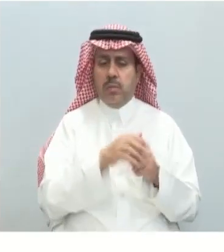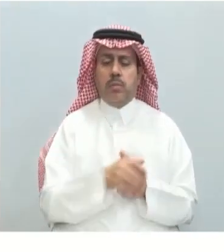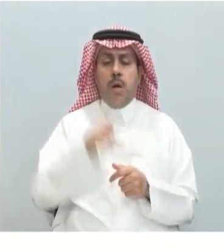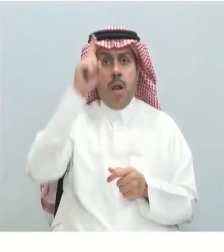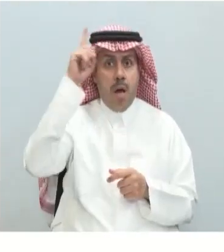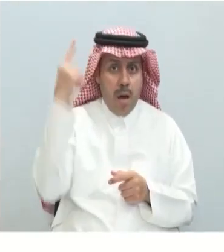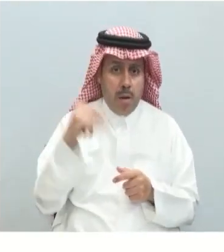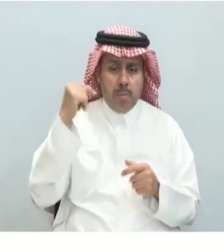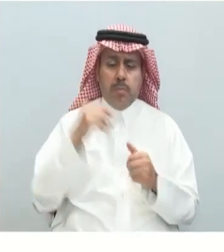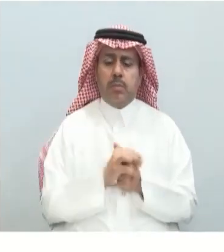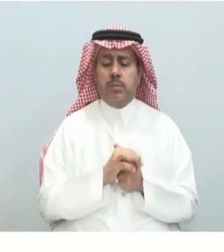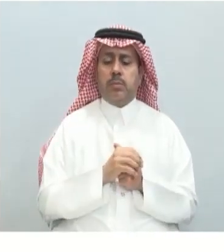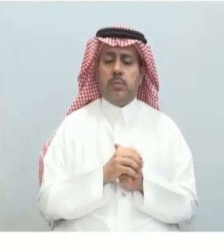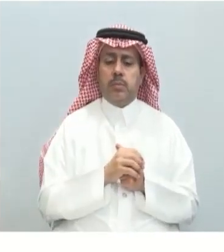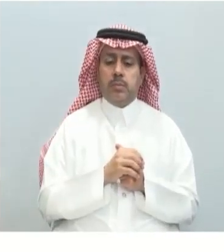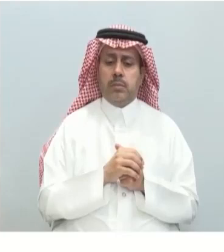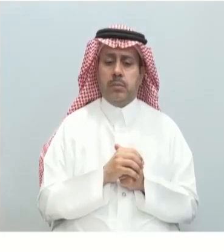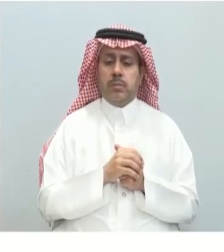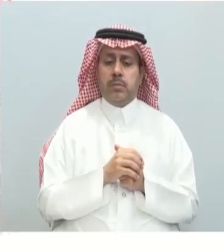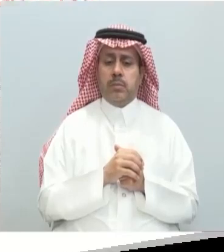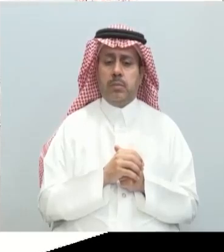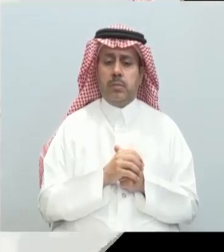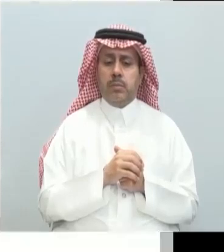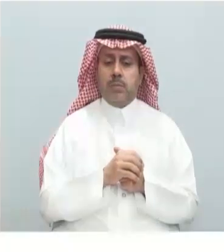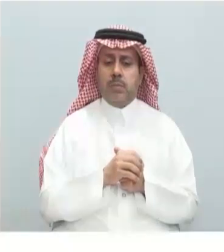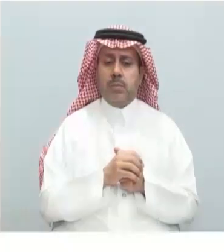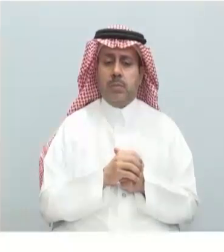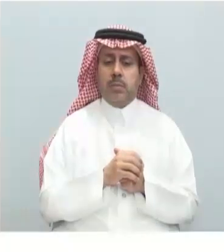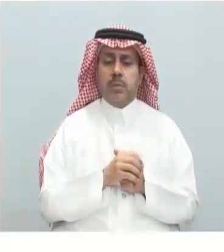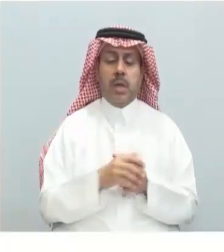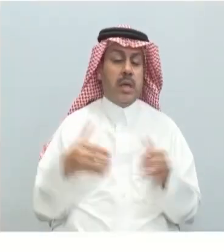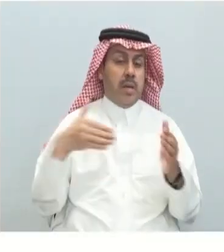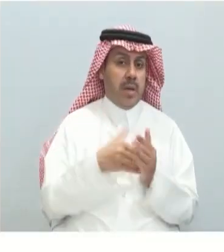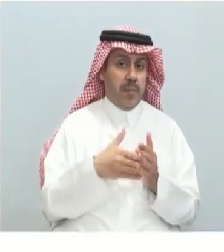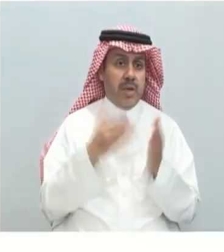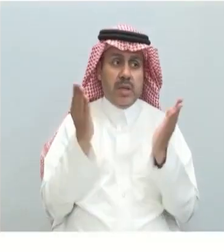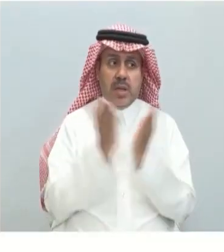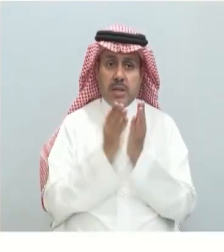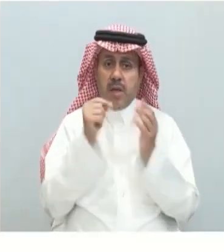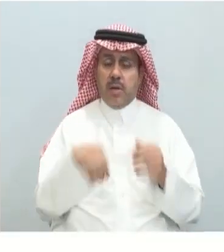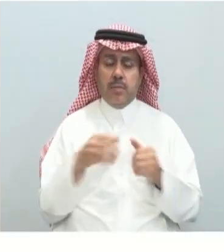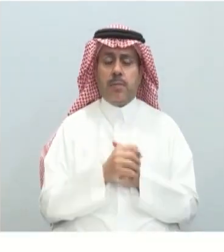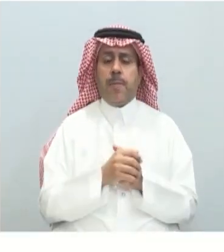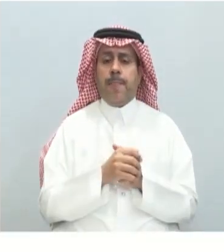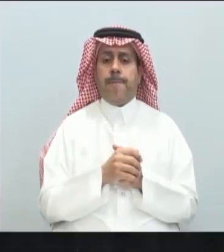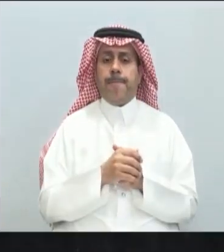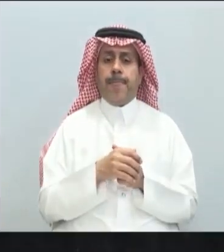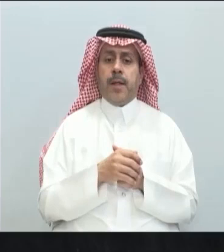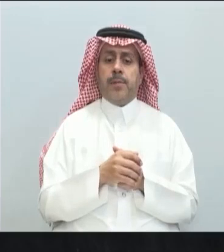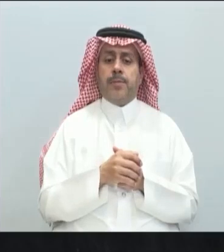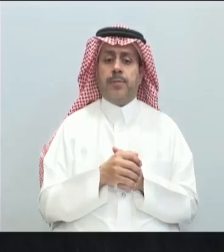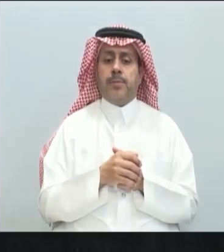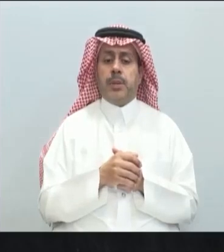حرمه الله تعالى ونهى عنه ناتي ايها الطلاب بعد هذا الى ختام درسنا بعد ان وقفت